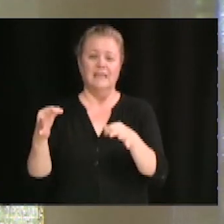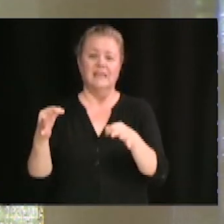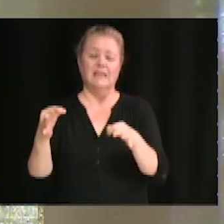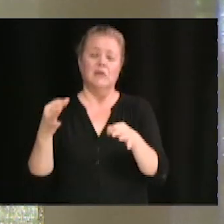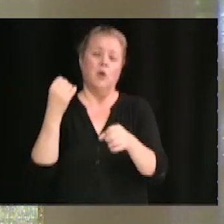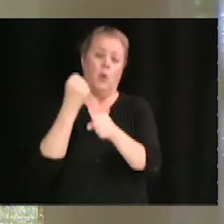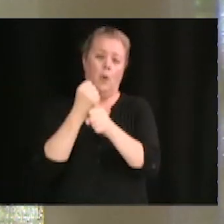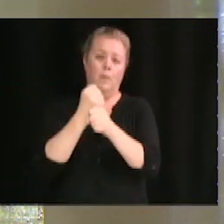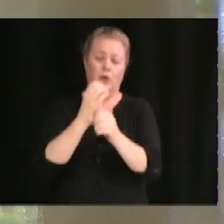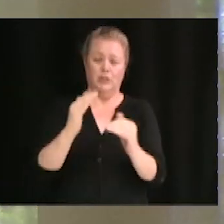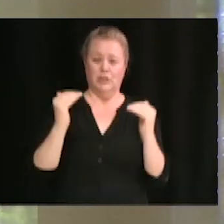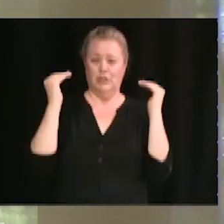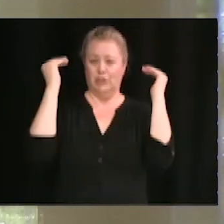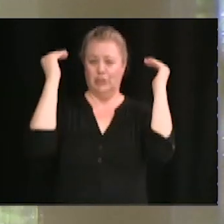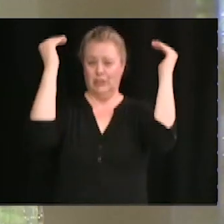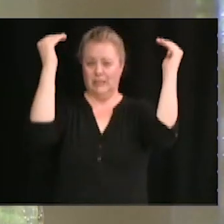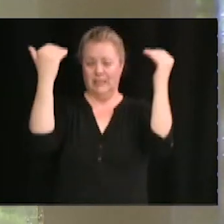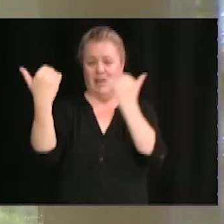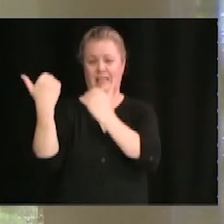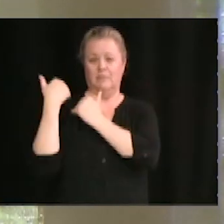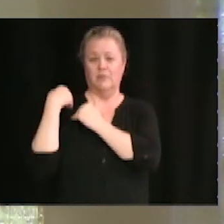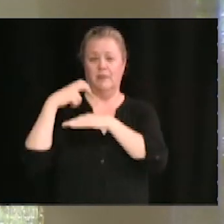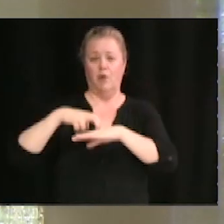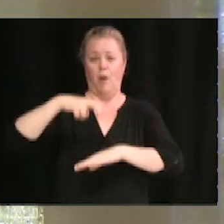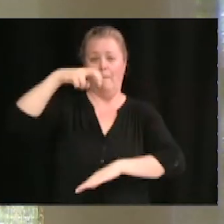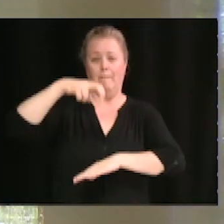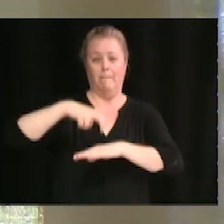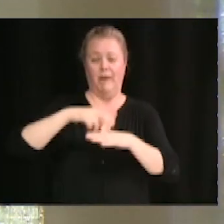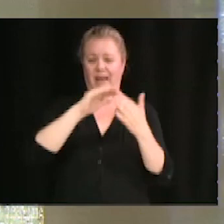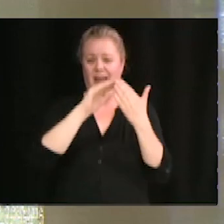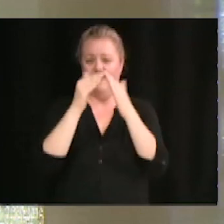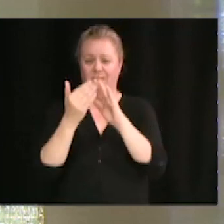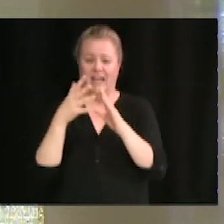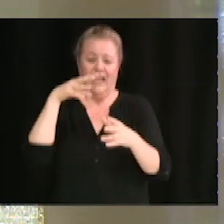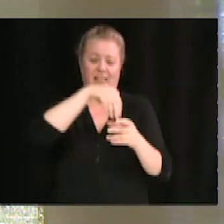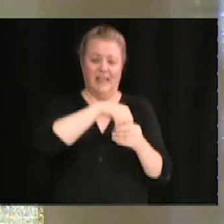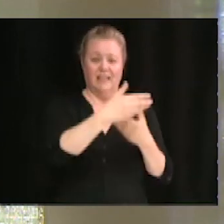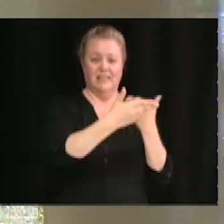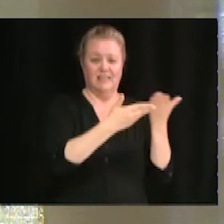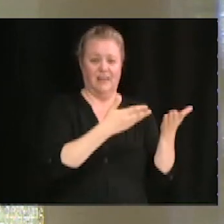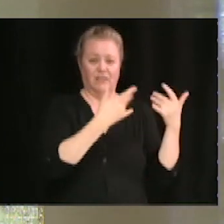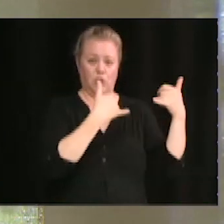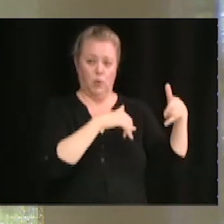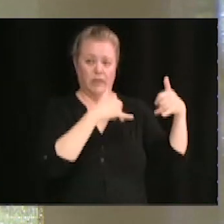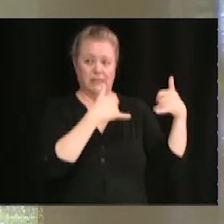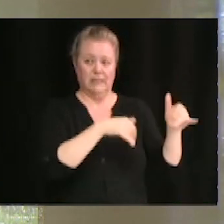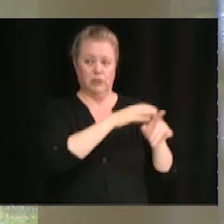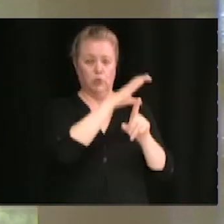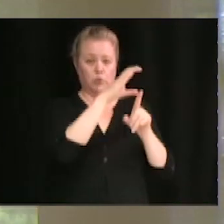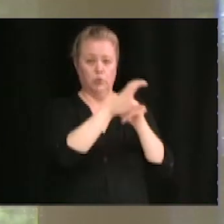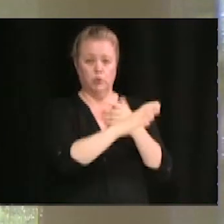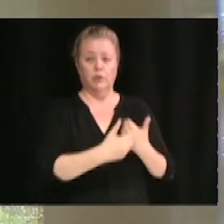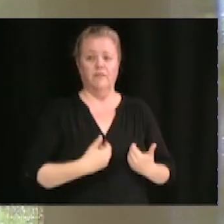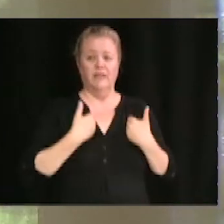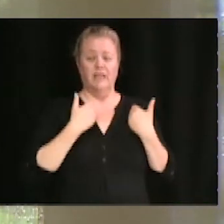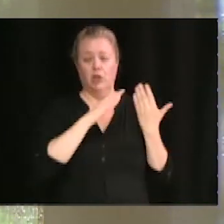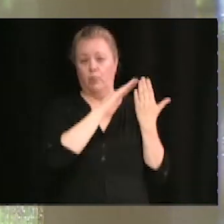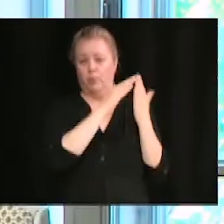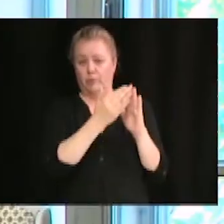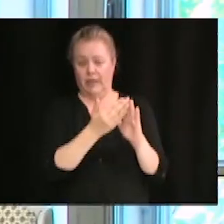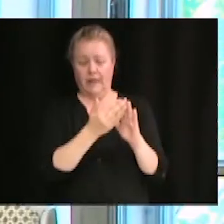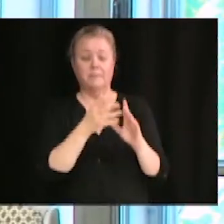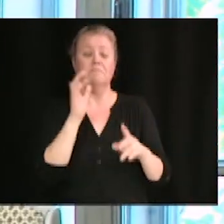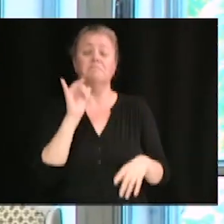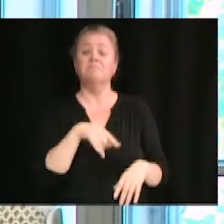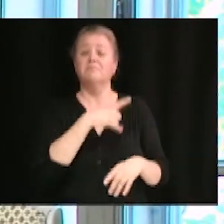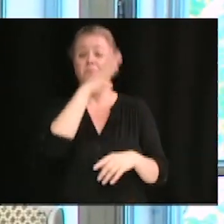de responsable HOPLA-Ville au sein du service du loisir, de la culture et de la vie communautaire. Il s'agit d'approuver le rapport de